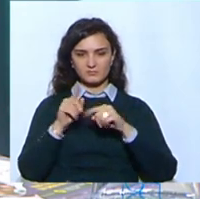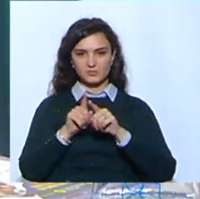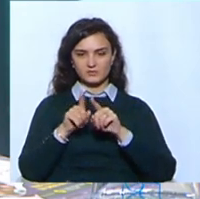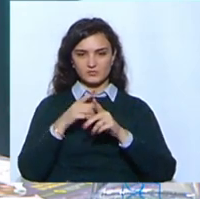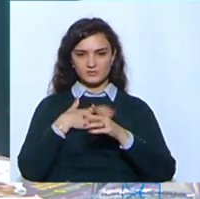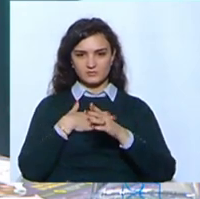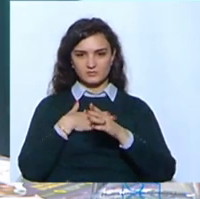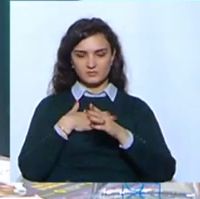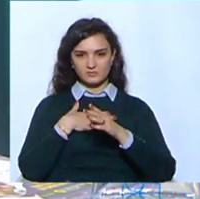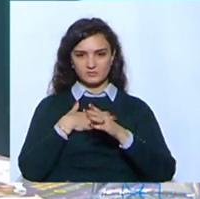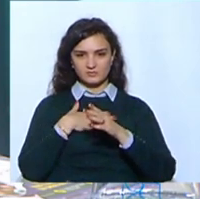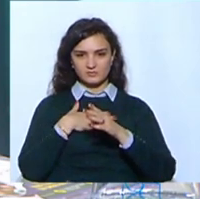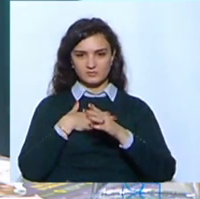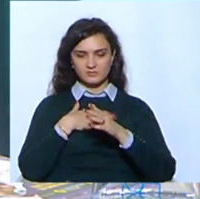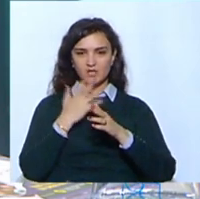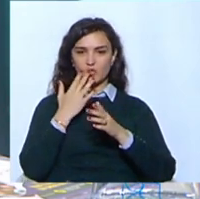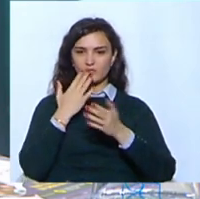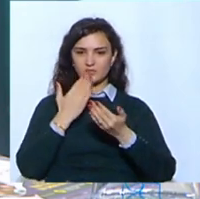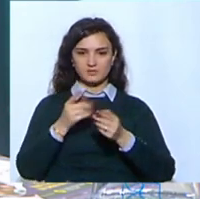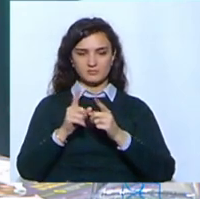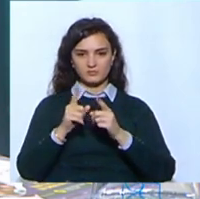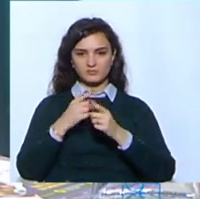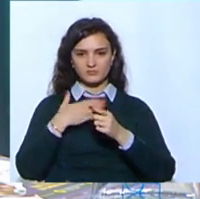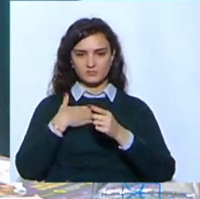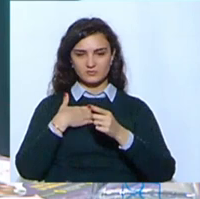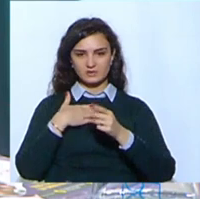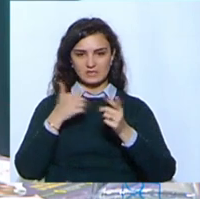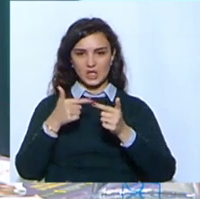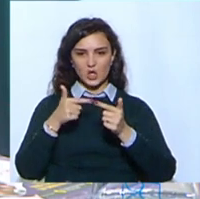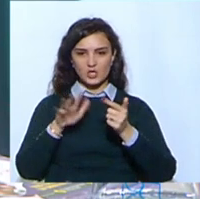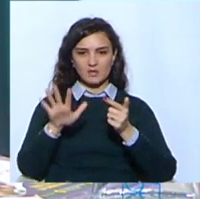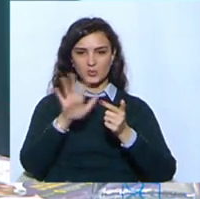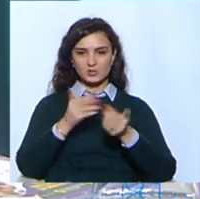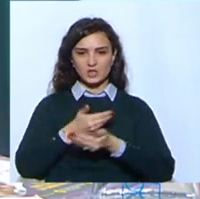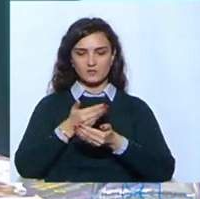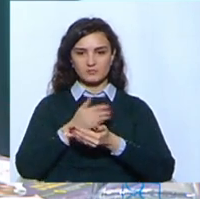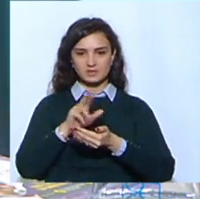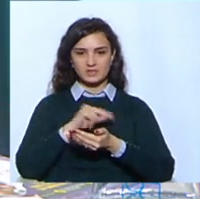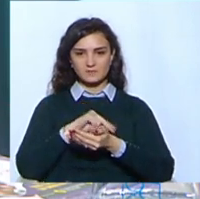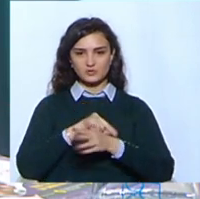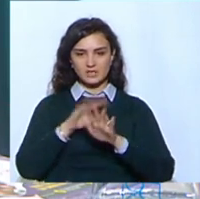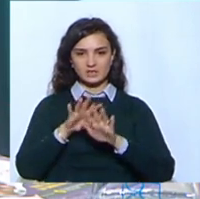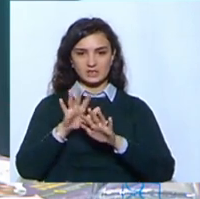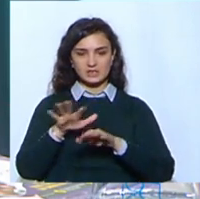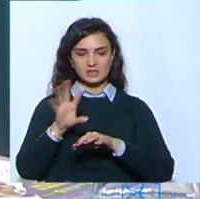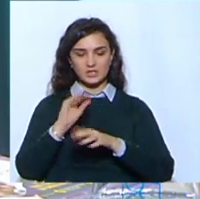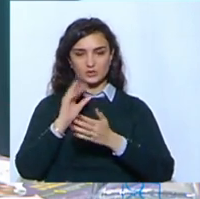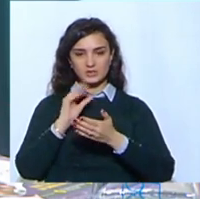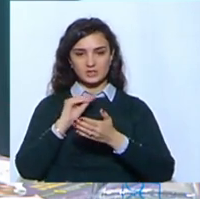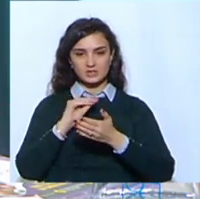ჩვენი ეთნიკური კუთვნილებისა, მიუხედავად ჩვენი გეოგრაფიული საცხოვრებელი და სამუშაო არეალისა.